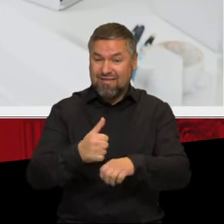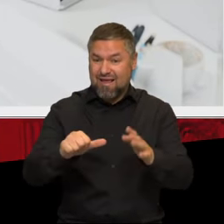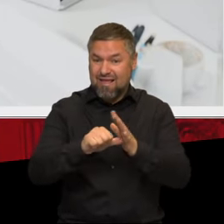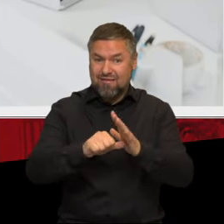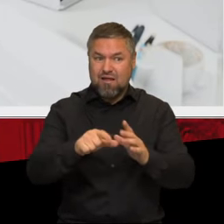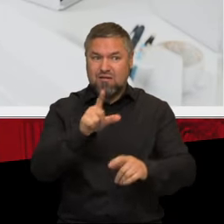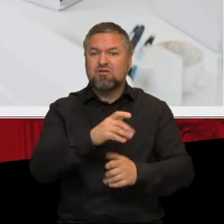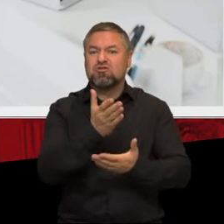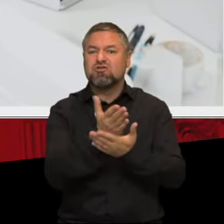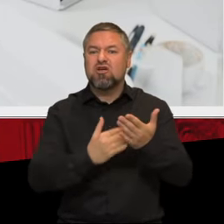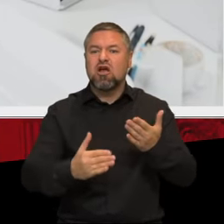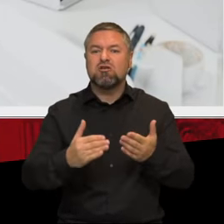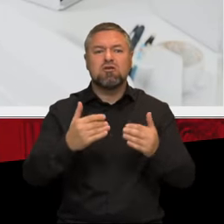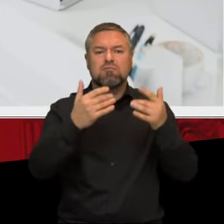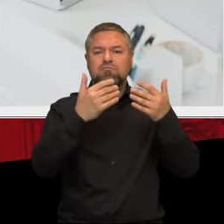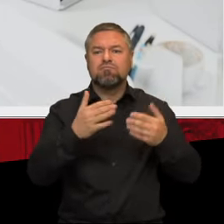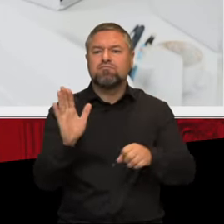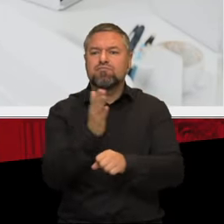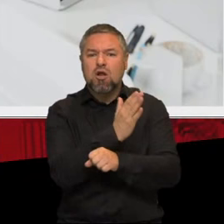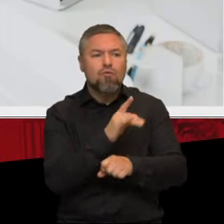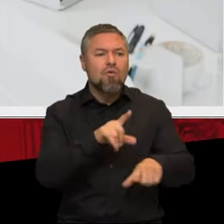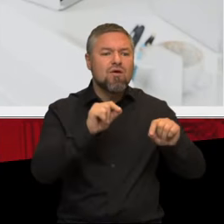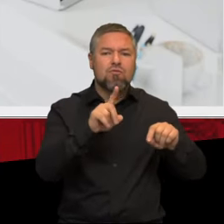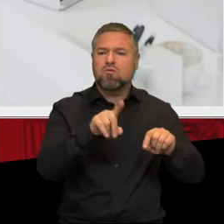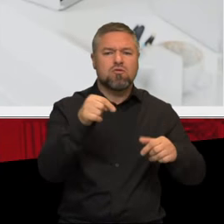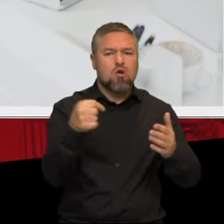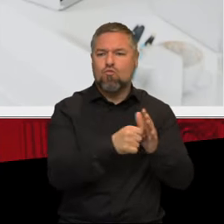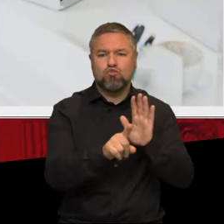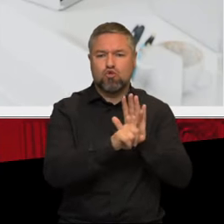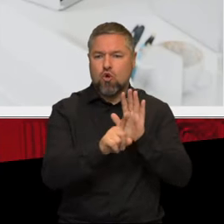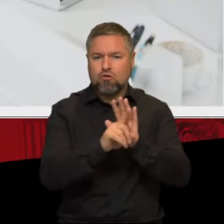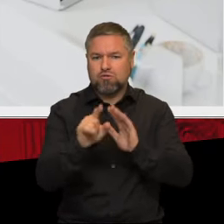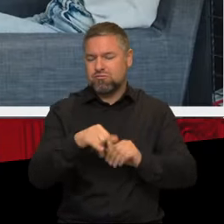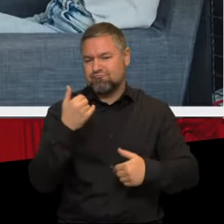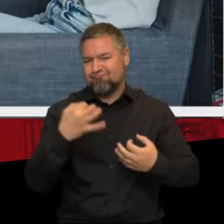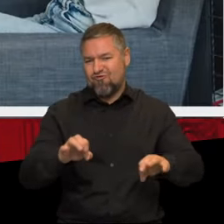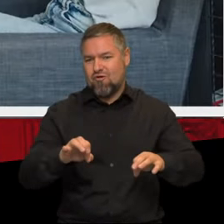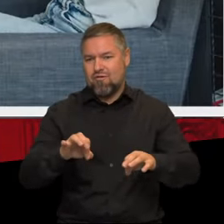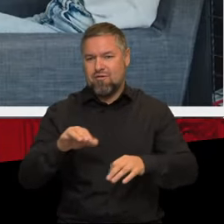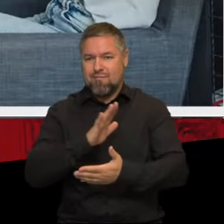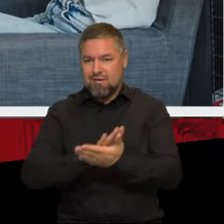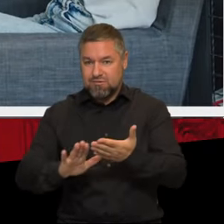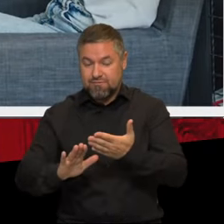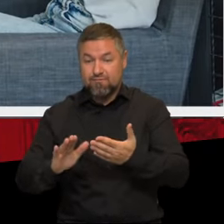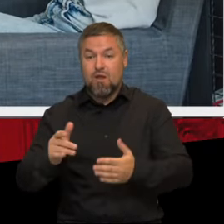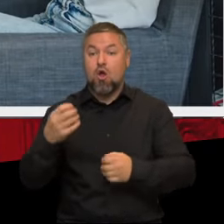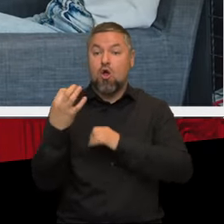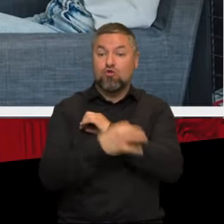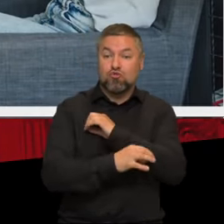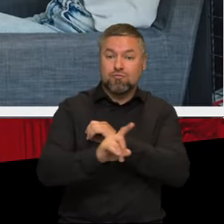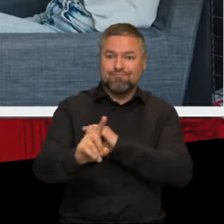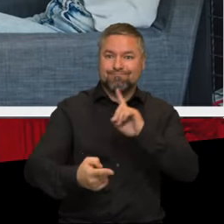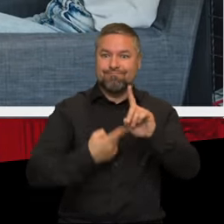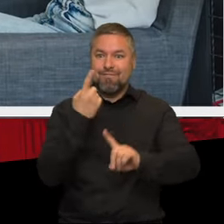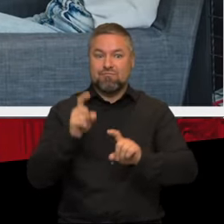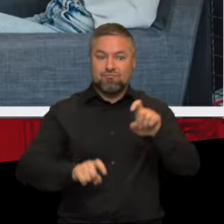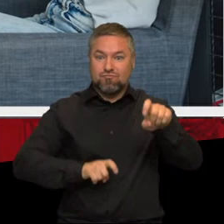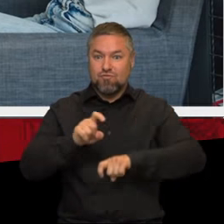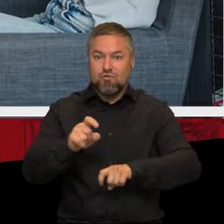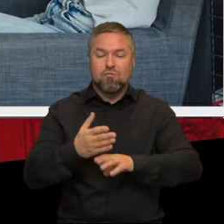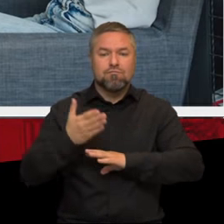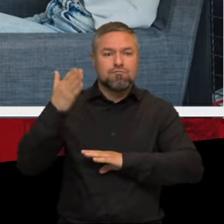części przedmiotów na wybranym przez siebie kierunku. Studia to często pierwszy krok do przyszłej pracy